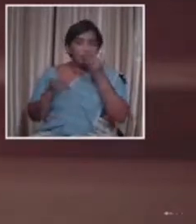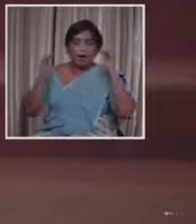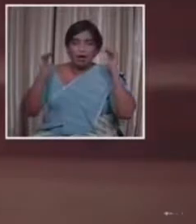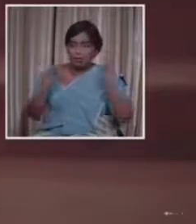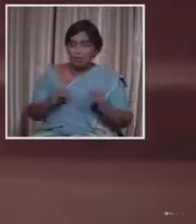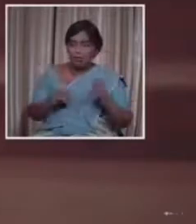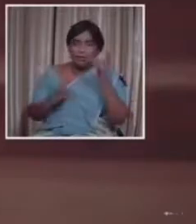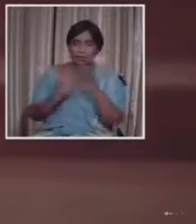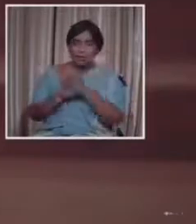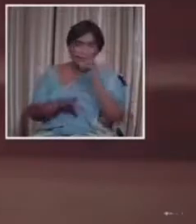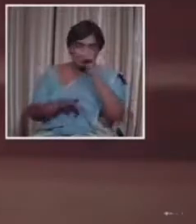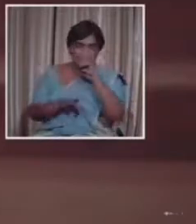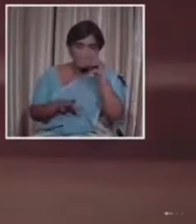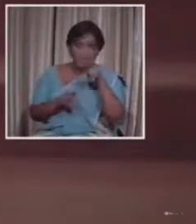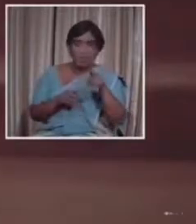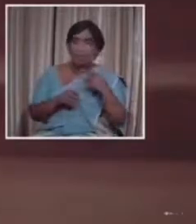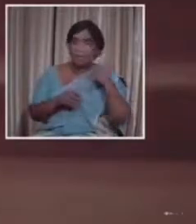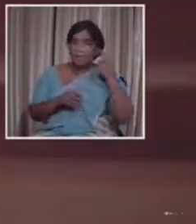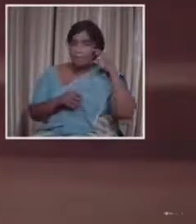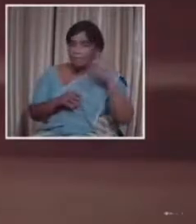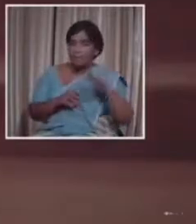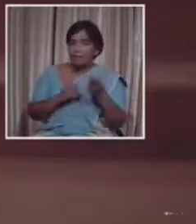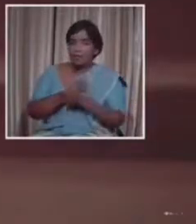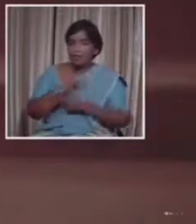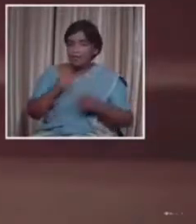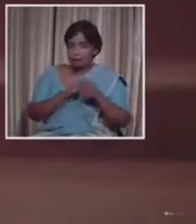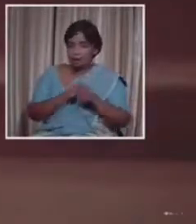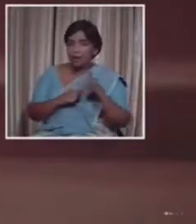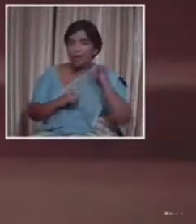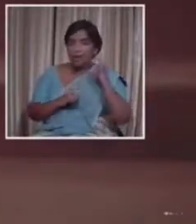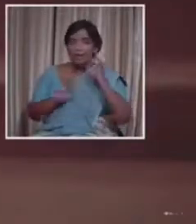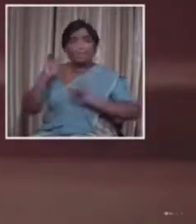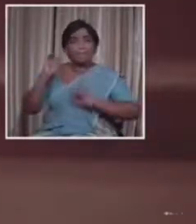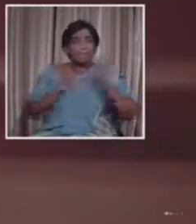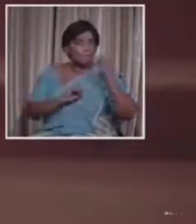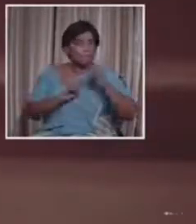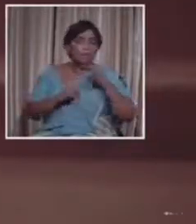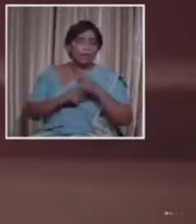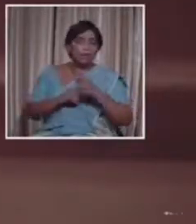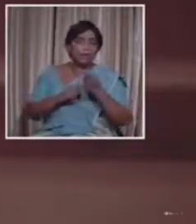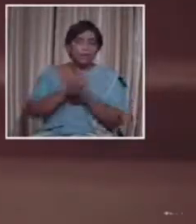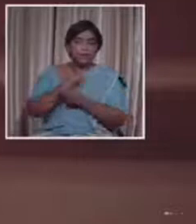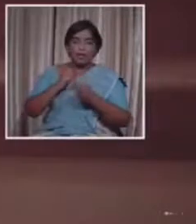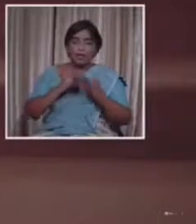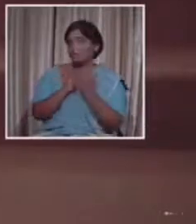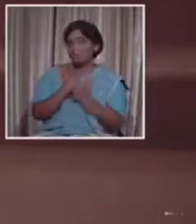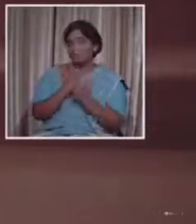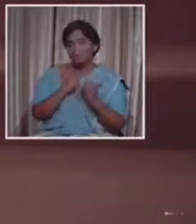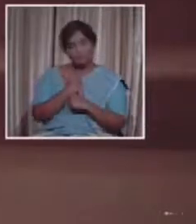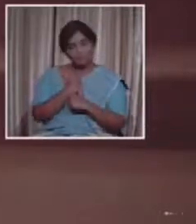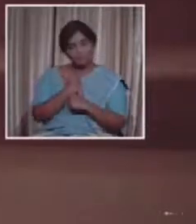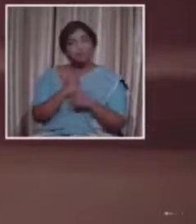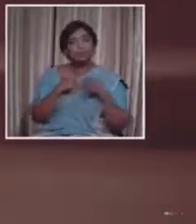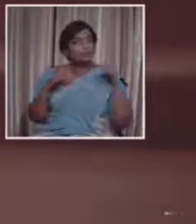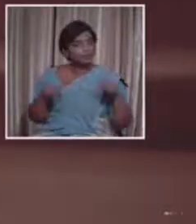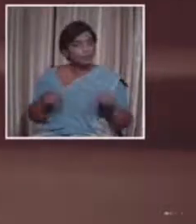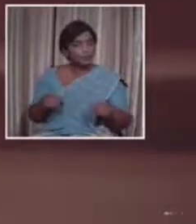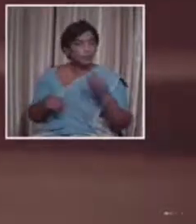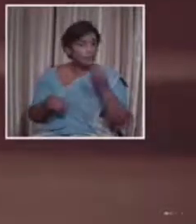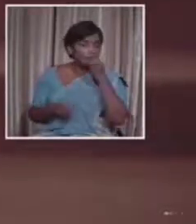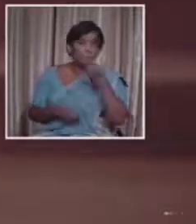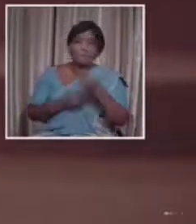நட்டமான 15,000 மில்லியன் ரூபாய்கள் நிதி ஒதுக்கீடுகள் செய்யப்படும் போது செலுத்தப்படும் என்றும் அமைச்சர் குறிப்பிட்டுள்ளார். அது